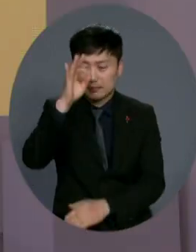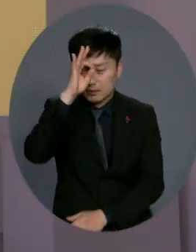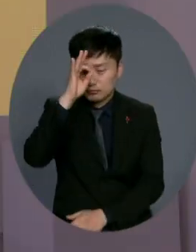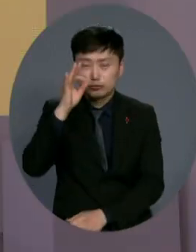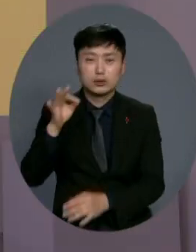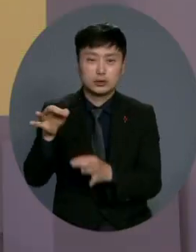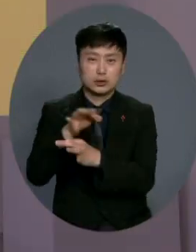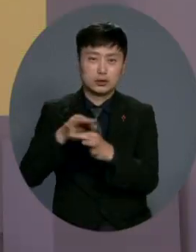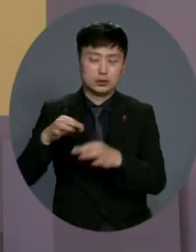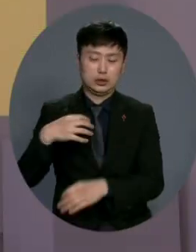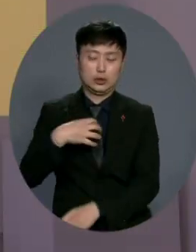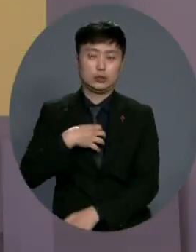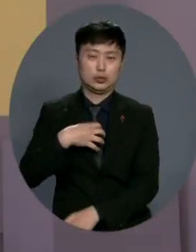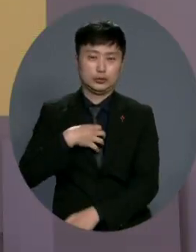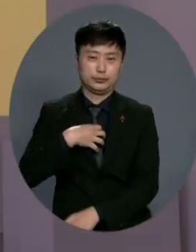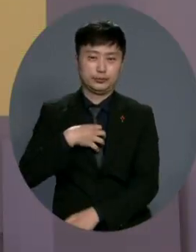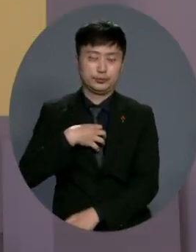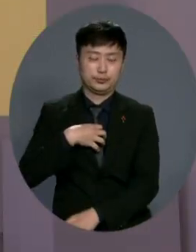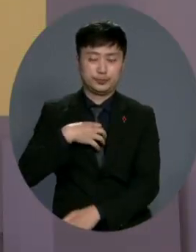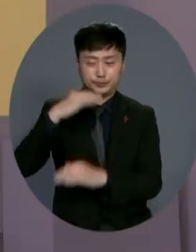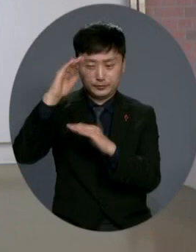상황으로 재해석한 작품입니다.